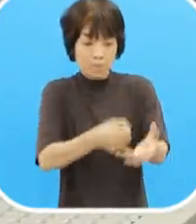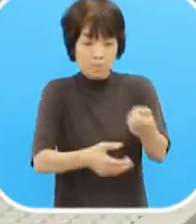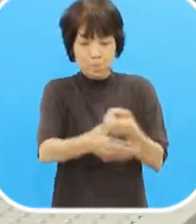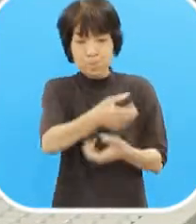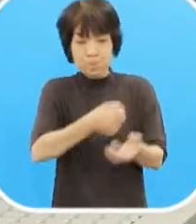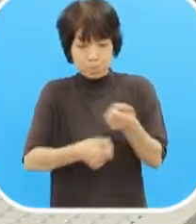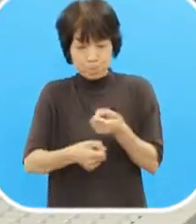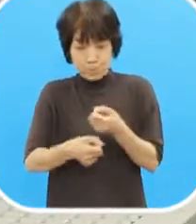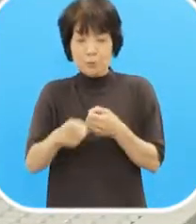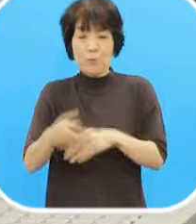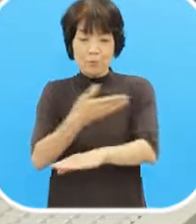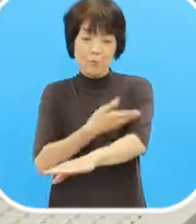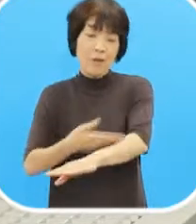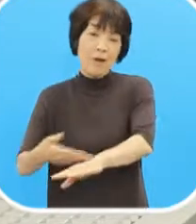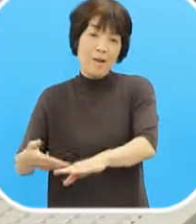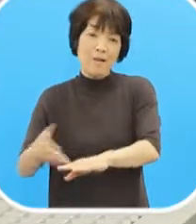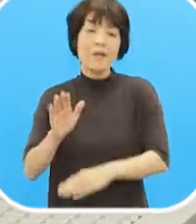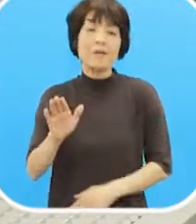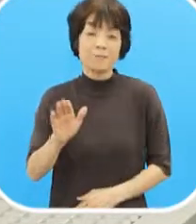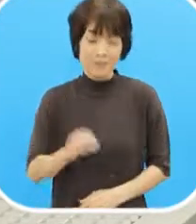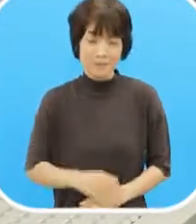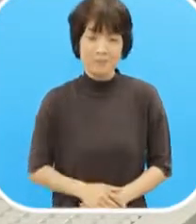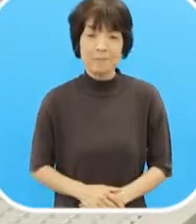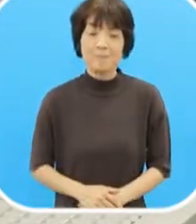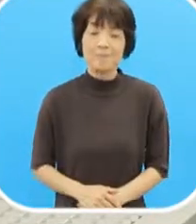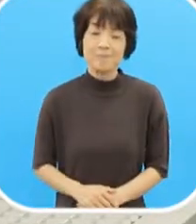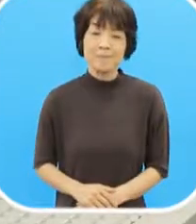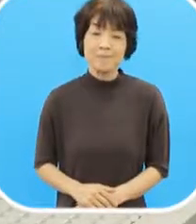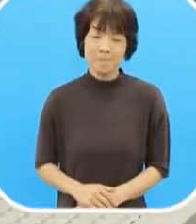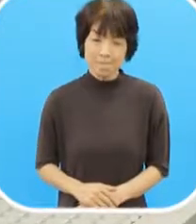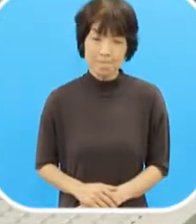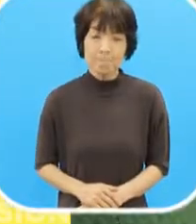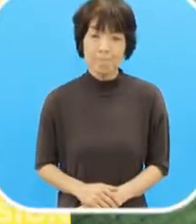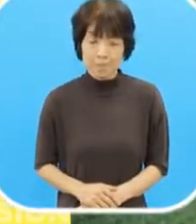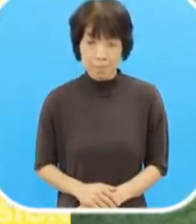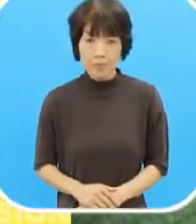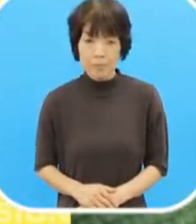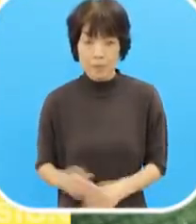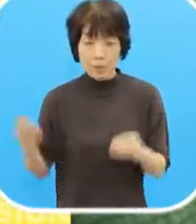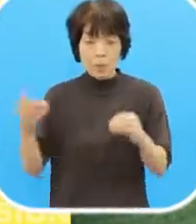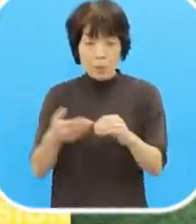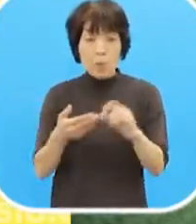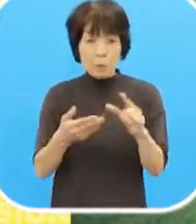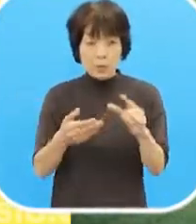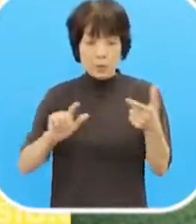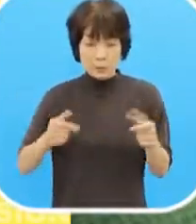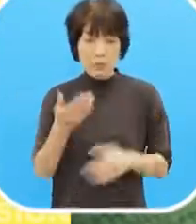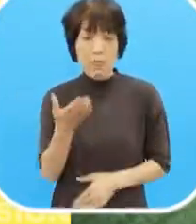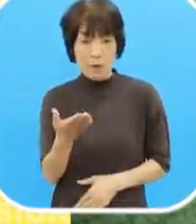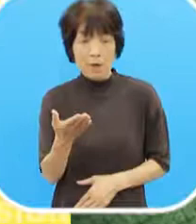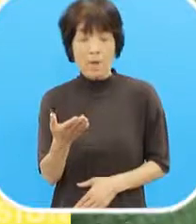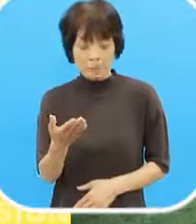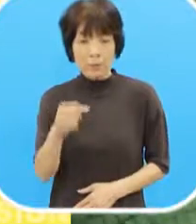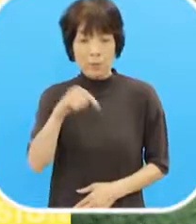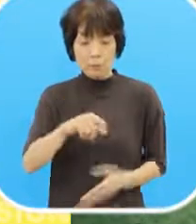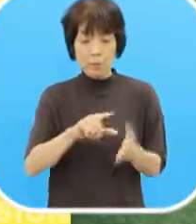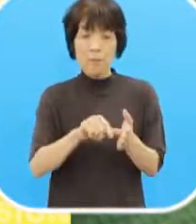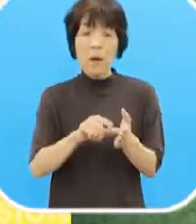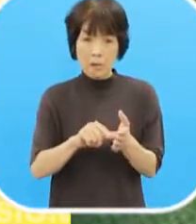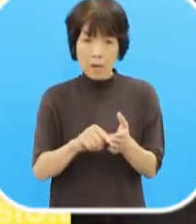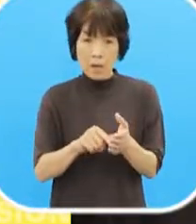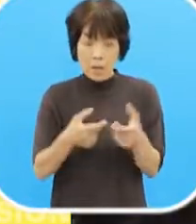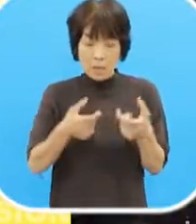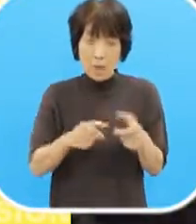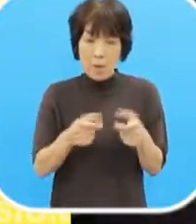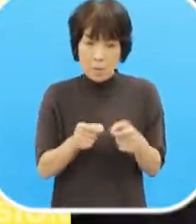を漁師さんが取ると、はい、そういうあの作り育てる部分をしています。 養殖とは違うんですか？ そうですね、養殖の場合は卵